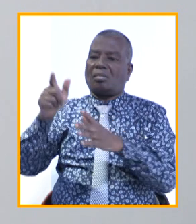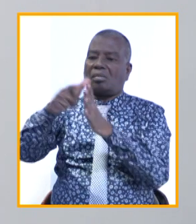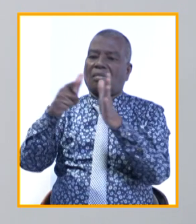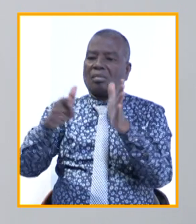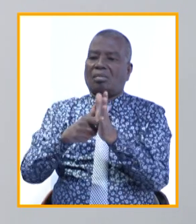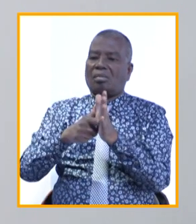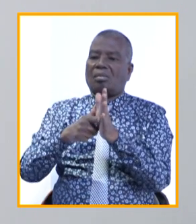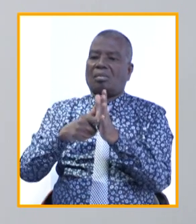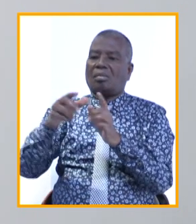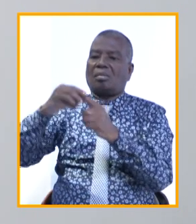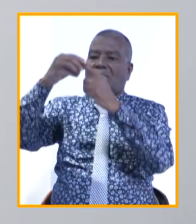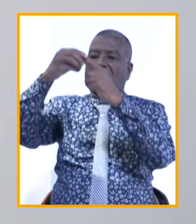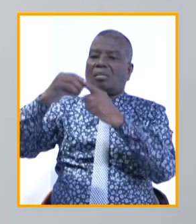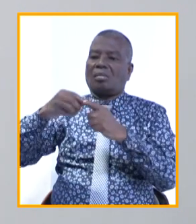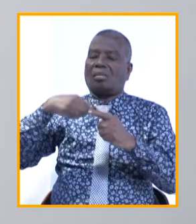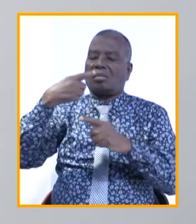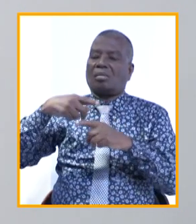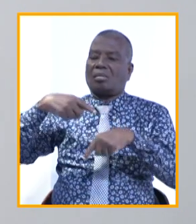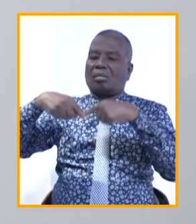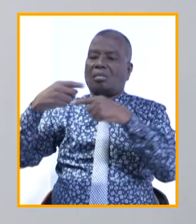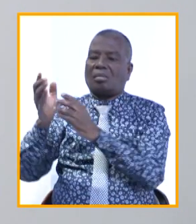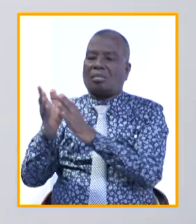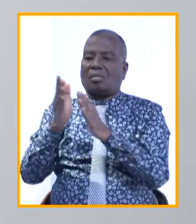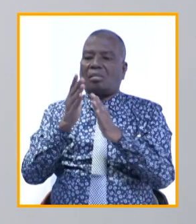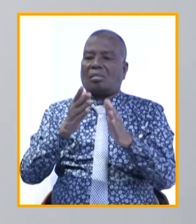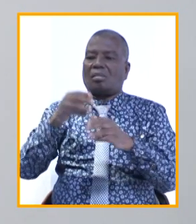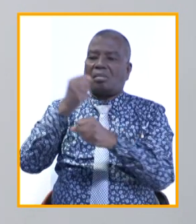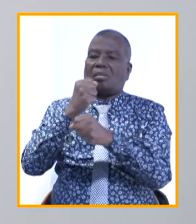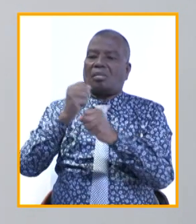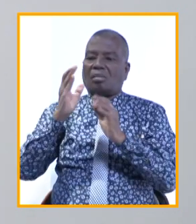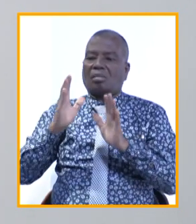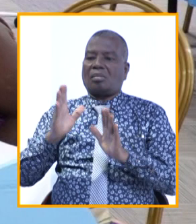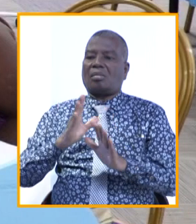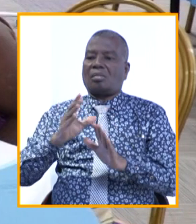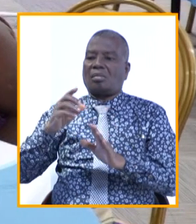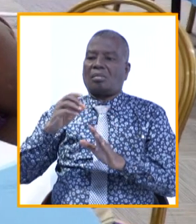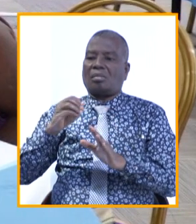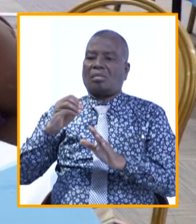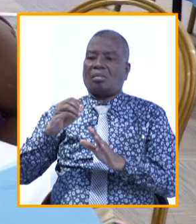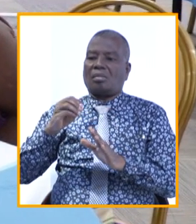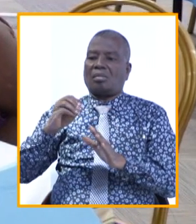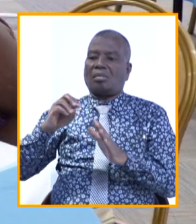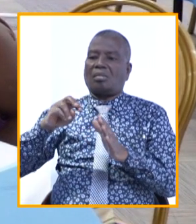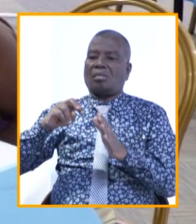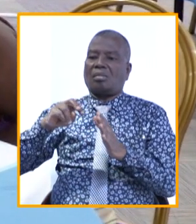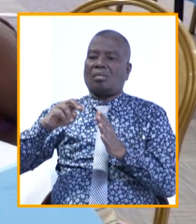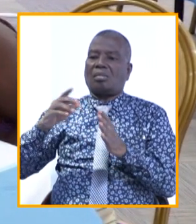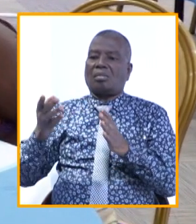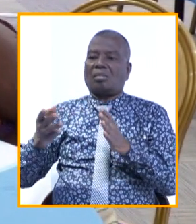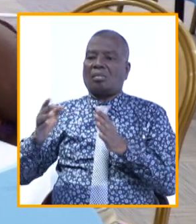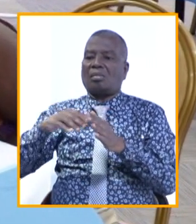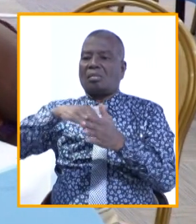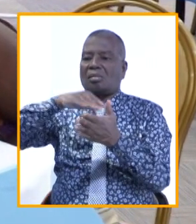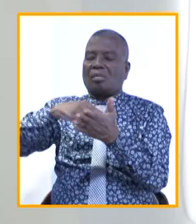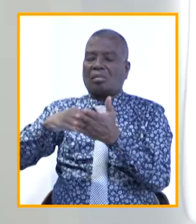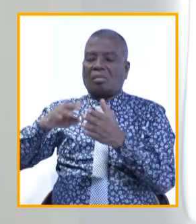spécifique qui va réglementer le secteur du travail domestique en Côte d'Ivoire. Le Centre de recherche et d'action